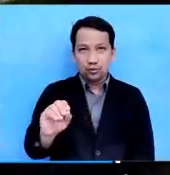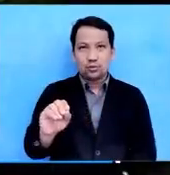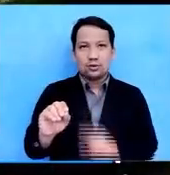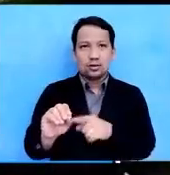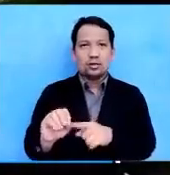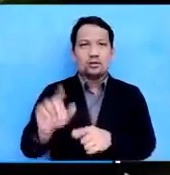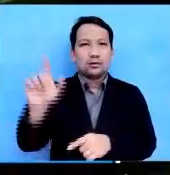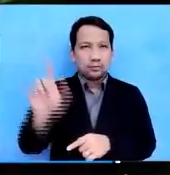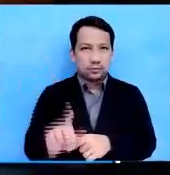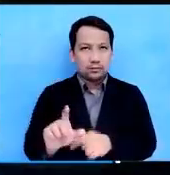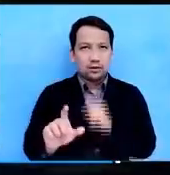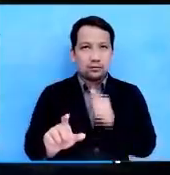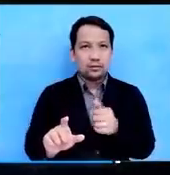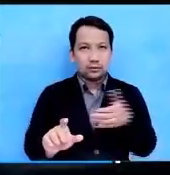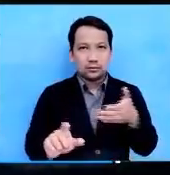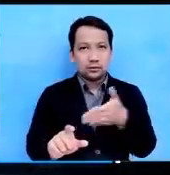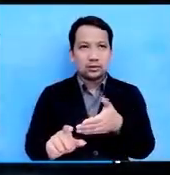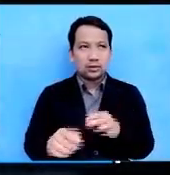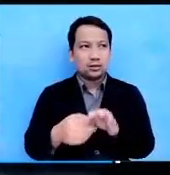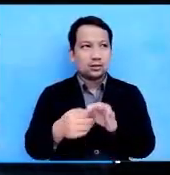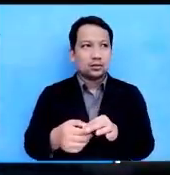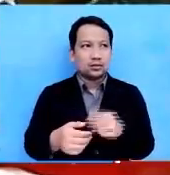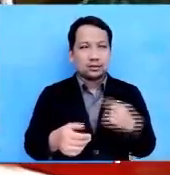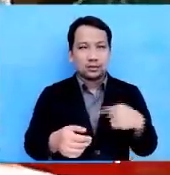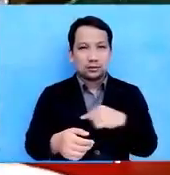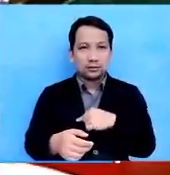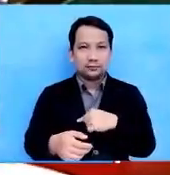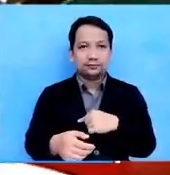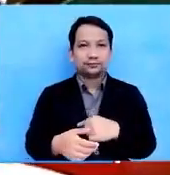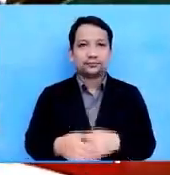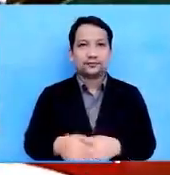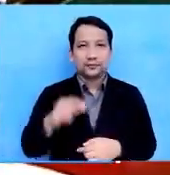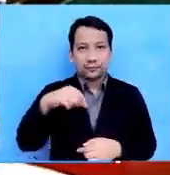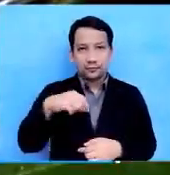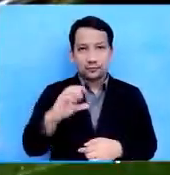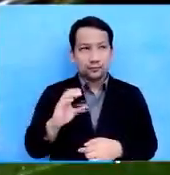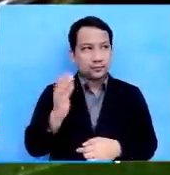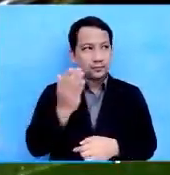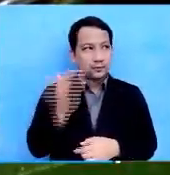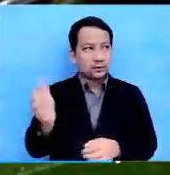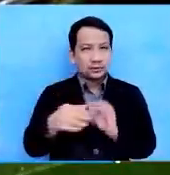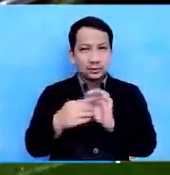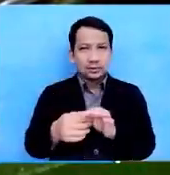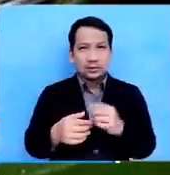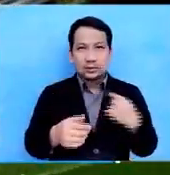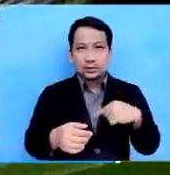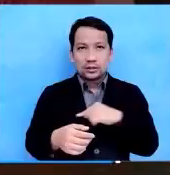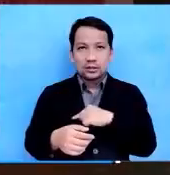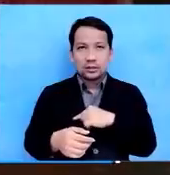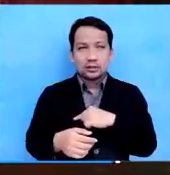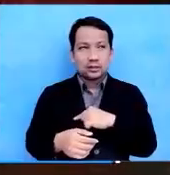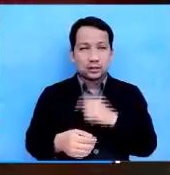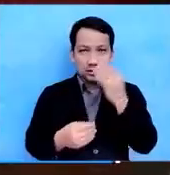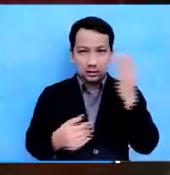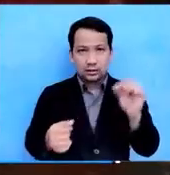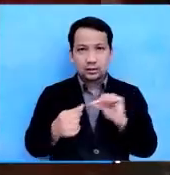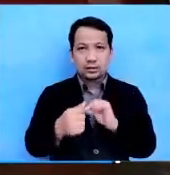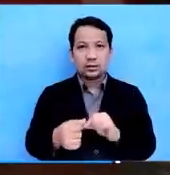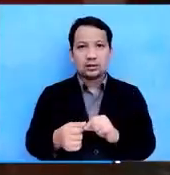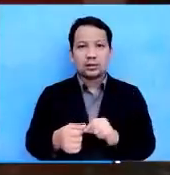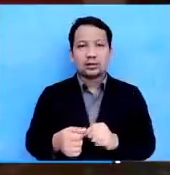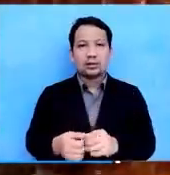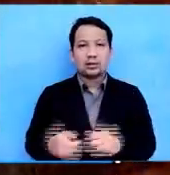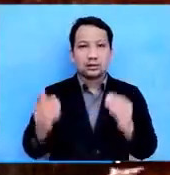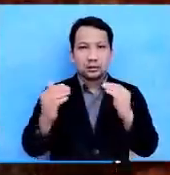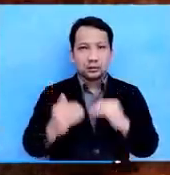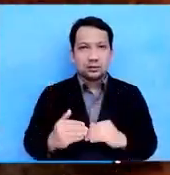Bumaba pa ang presyo ng ilang isda dito sa Commonwealth Market sa Quezon City sa kabila ng nagbabadyang El Nino. Kabilang sa mga bumaba ang